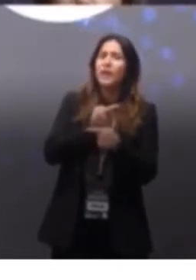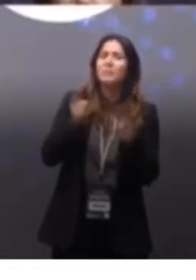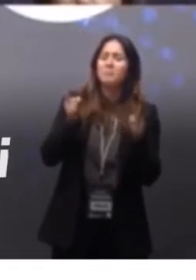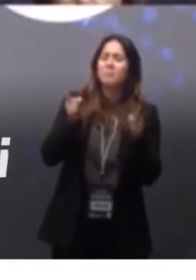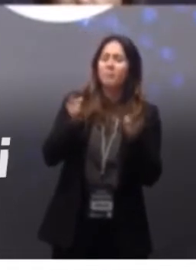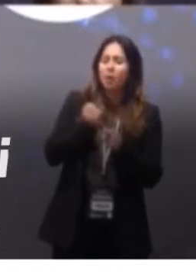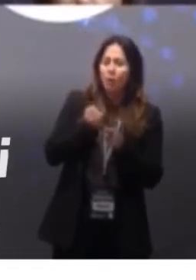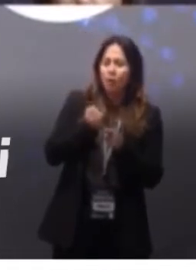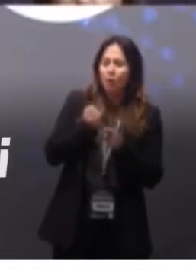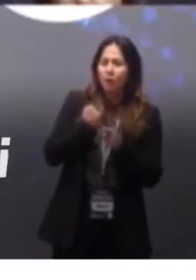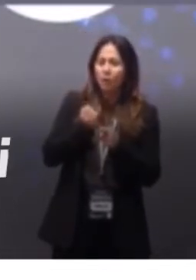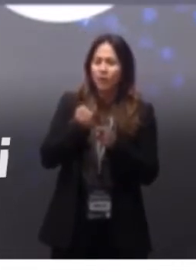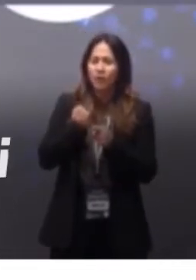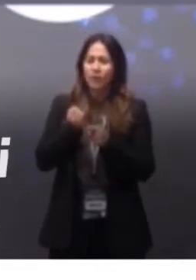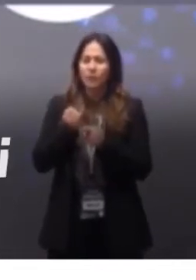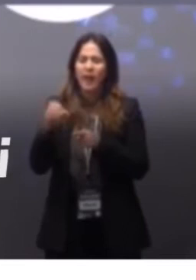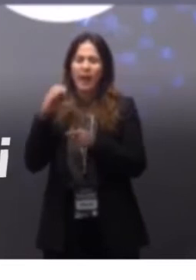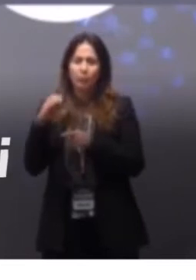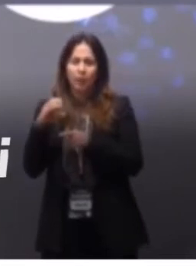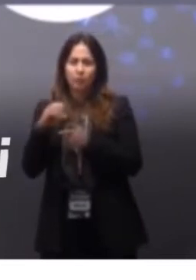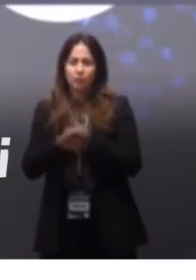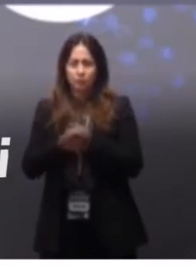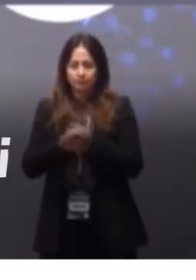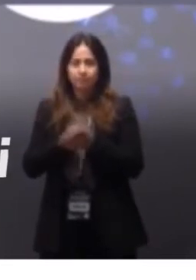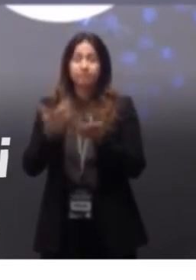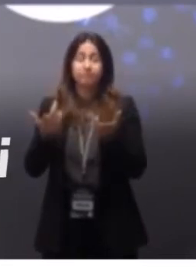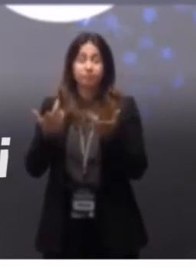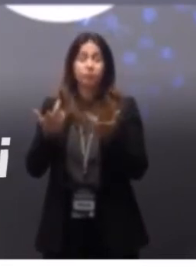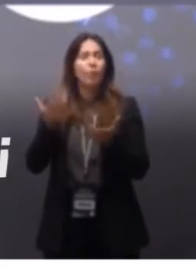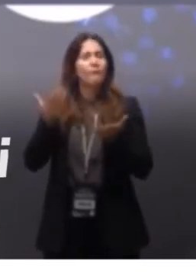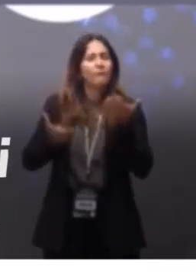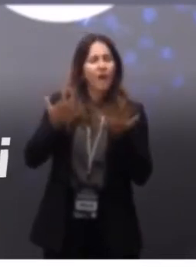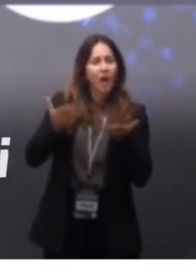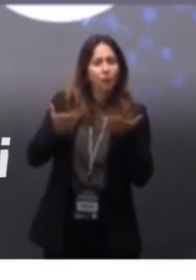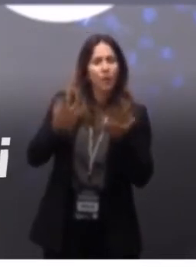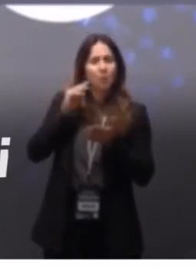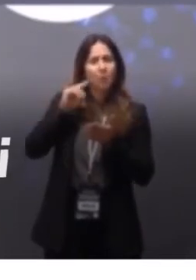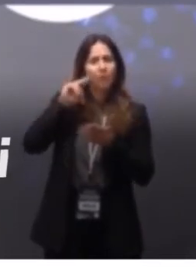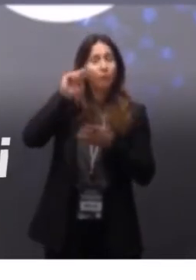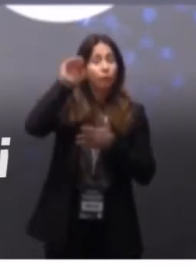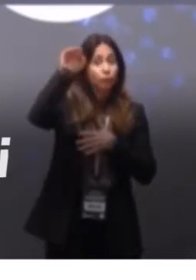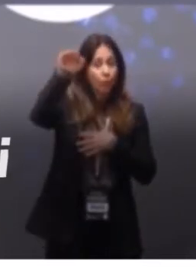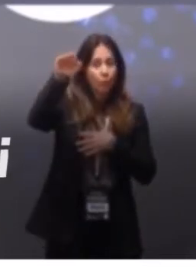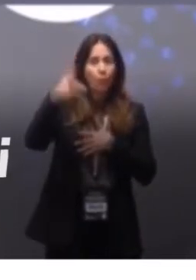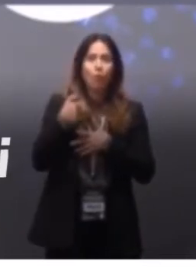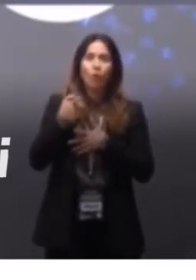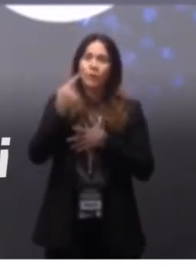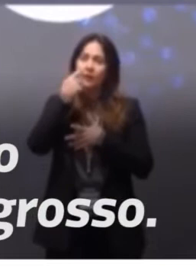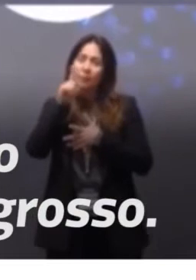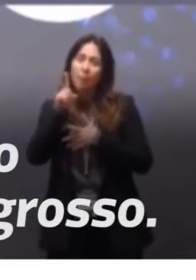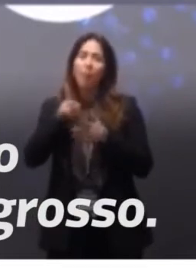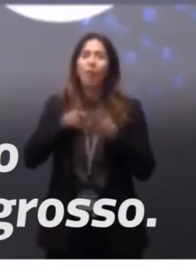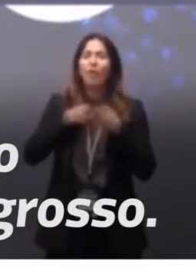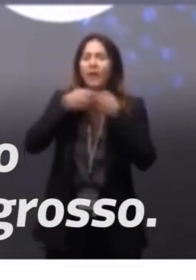se qualcuno pensasse ai prossimi anni come anni di navigazione sotto bordo